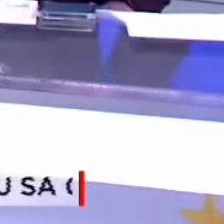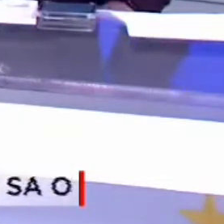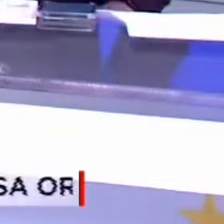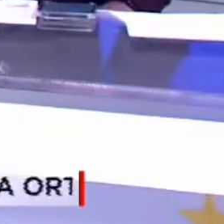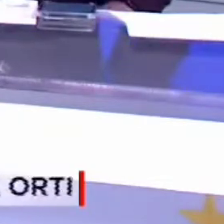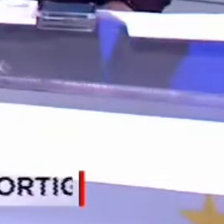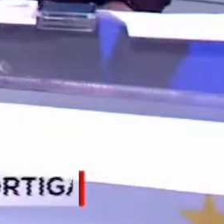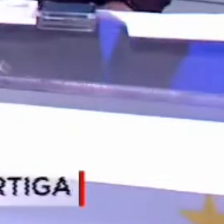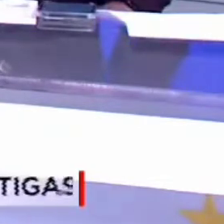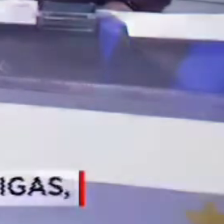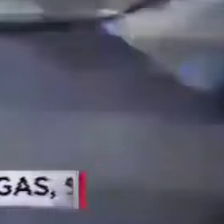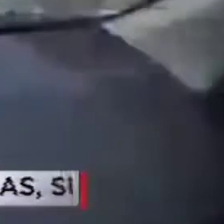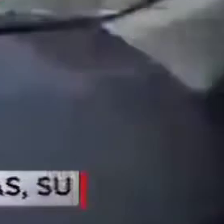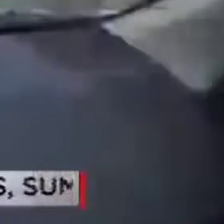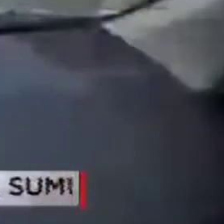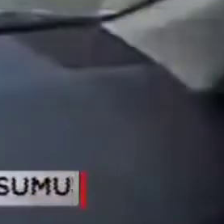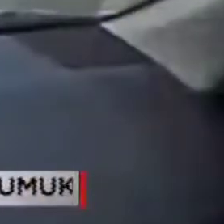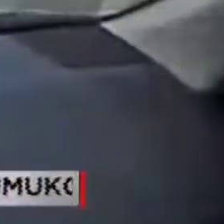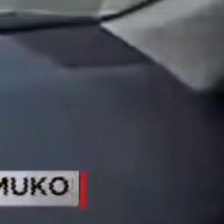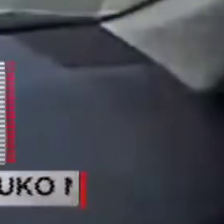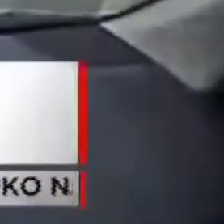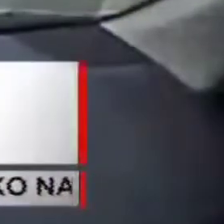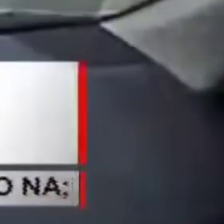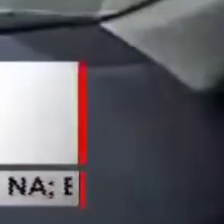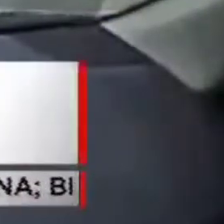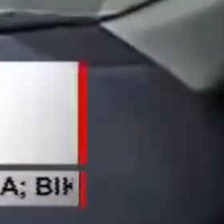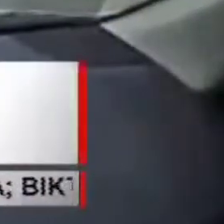si Ryan Ann.